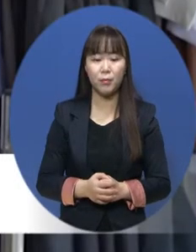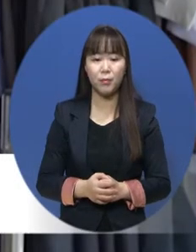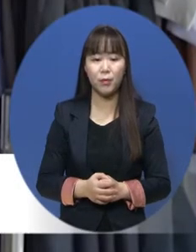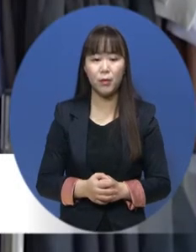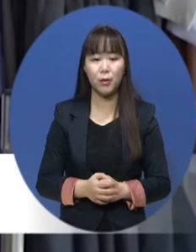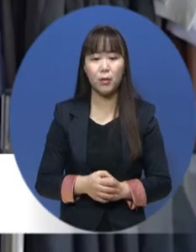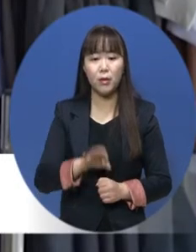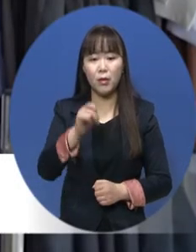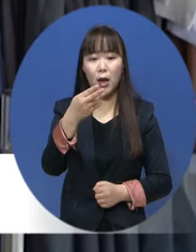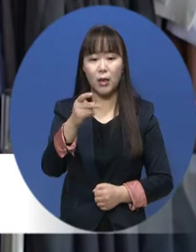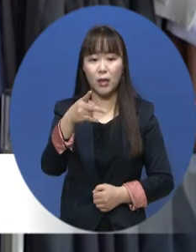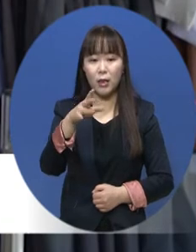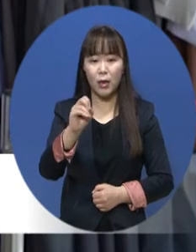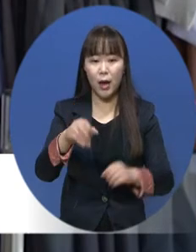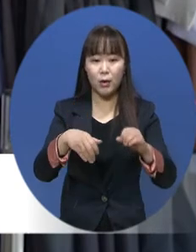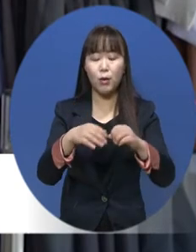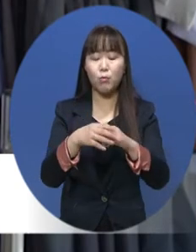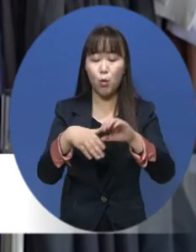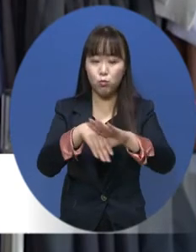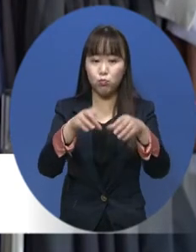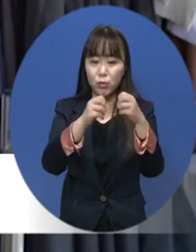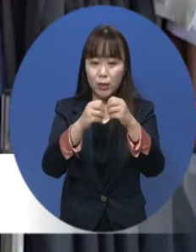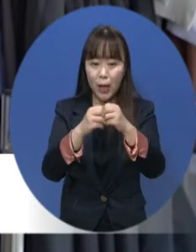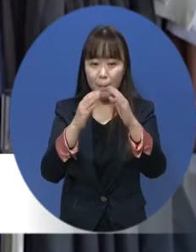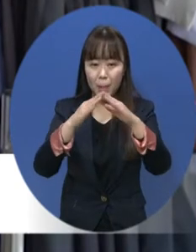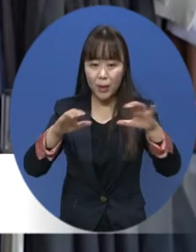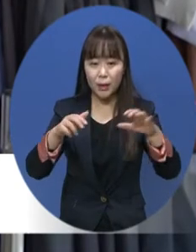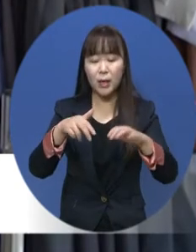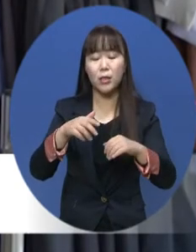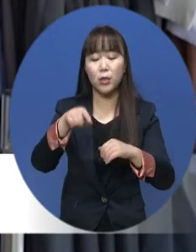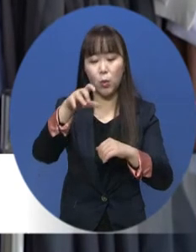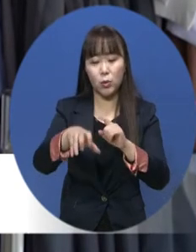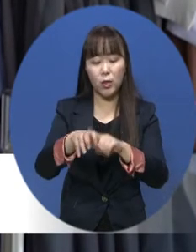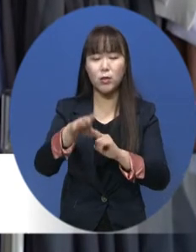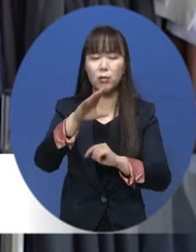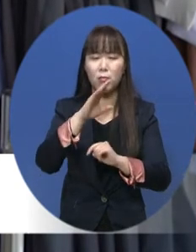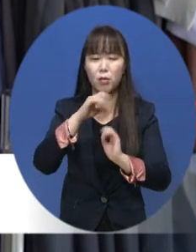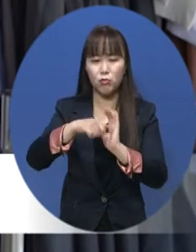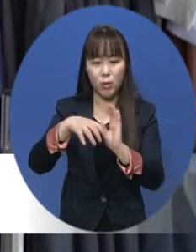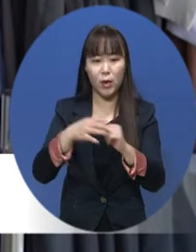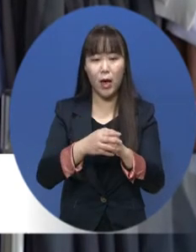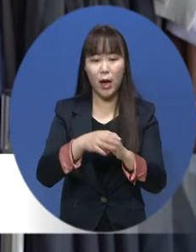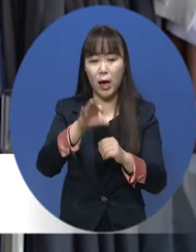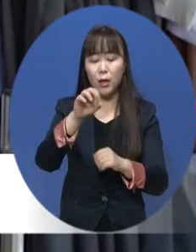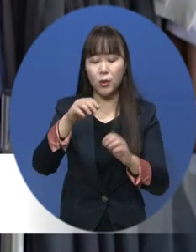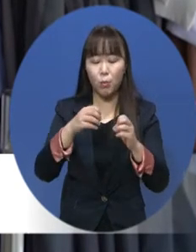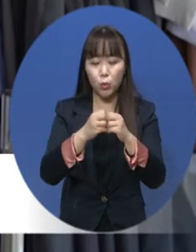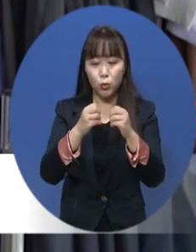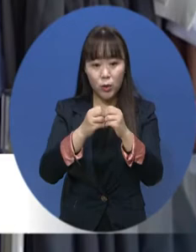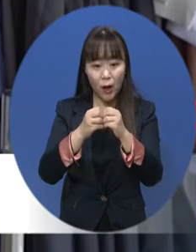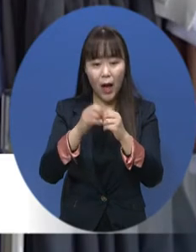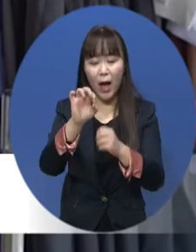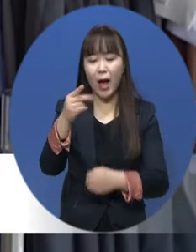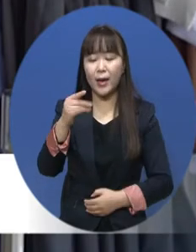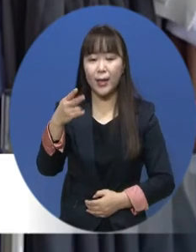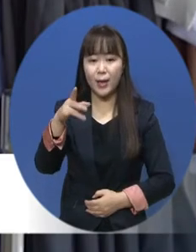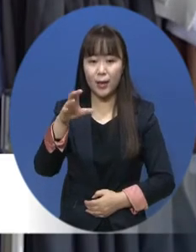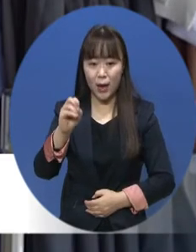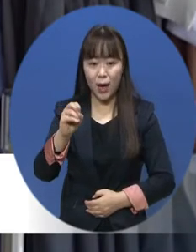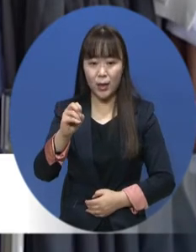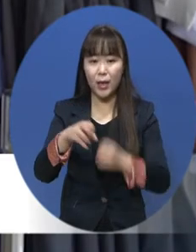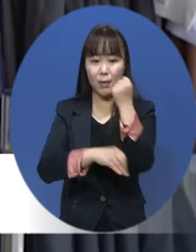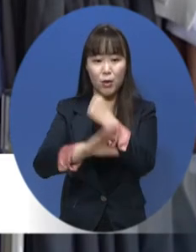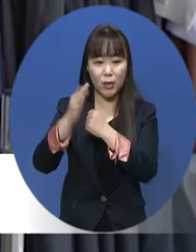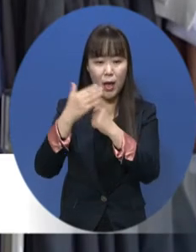아리랑 문학마을은 김제시 대표 관광지입니다. 소설 아리랑의 배경이 된 일제강점기의